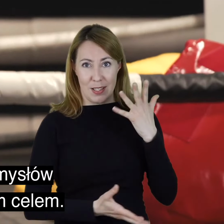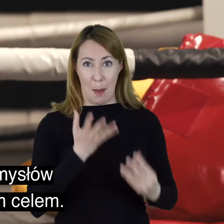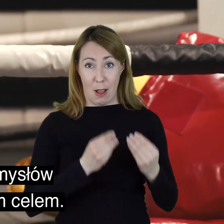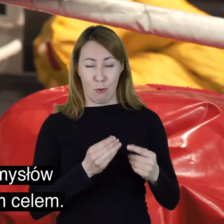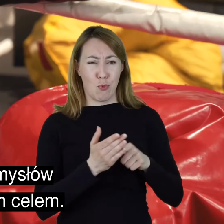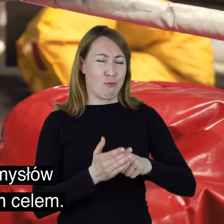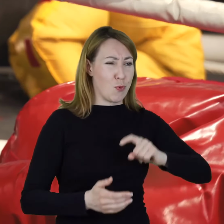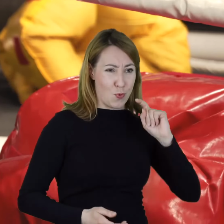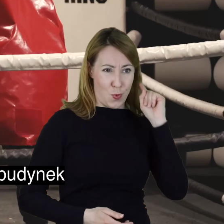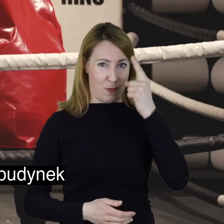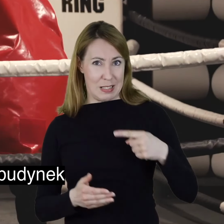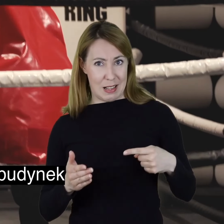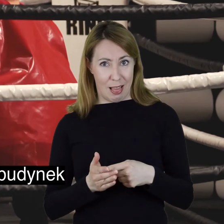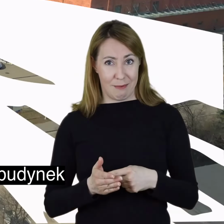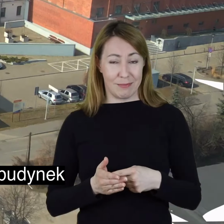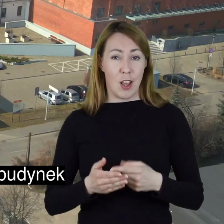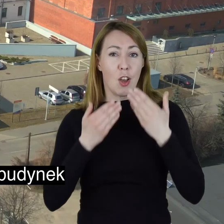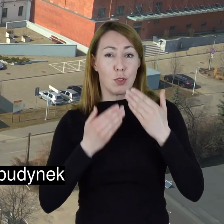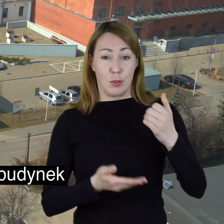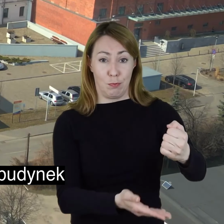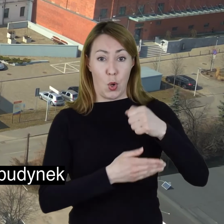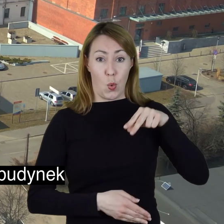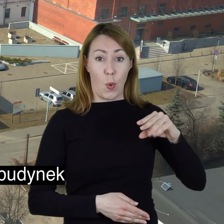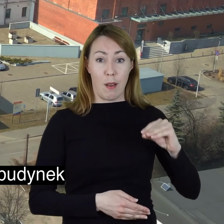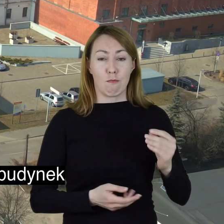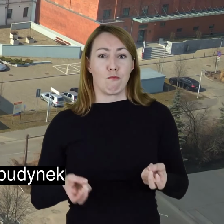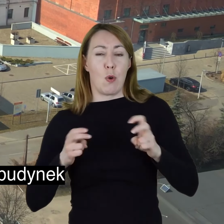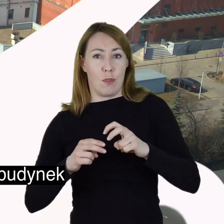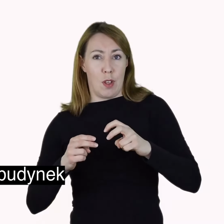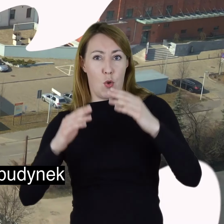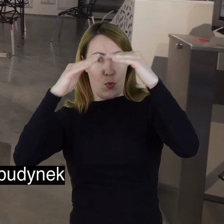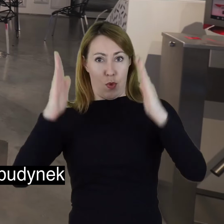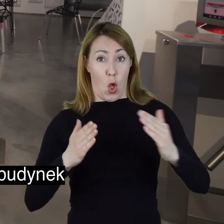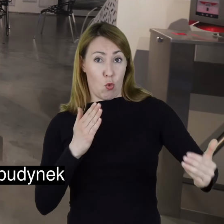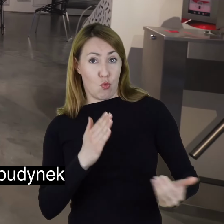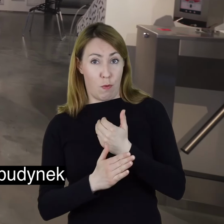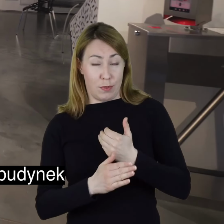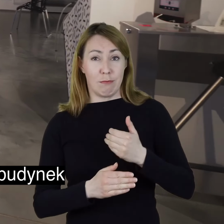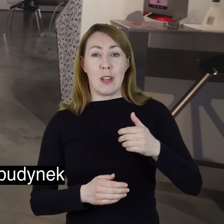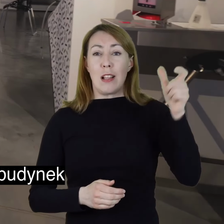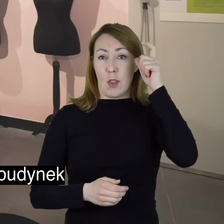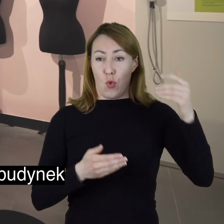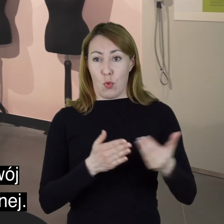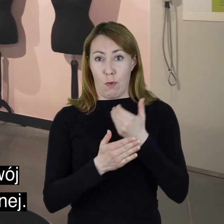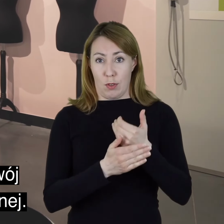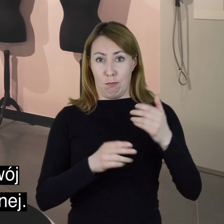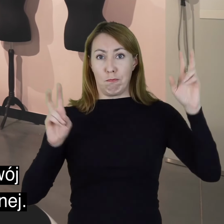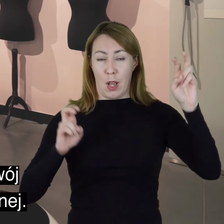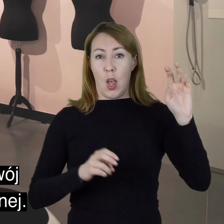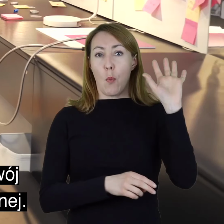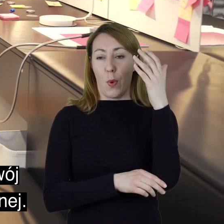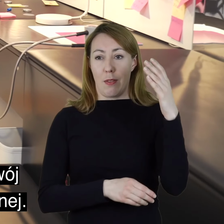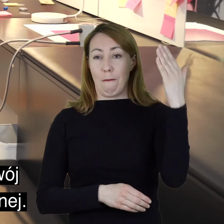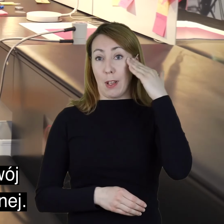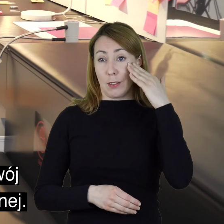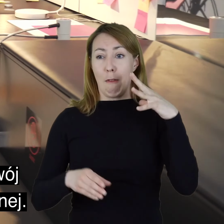jest naszym głównym celem. Dzięki środkom z Unii Europejskiej powstał nowy budynek, Centrum Nowoczesności Młyn Wiedzy. Wraz z